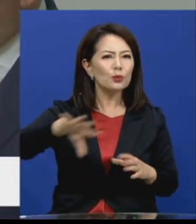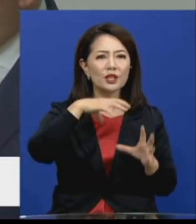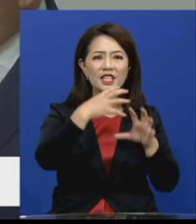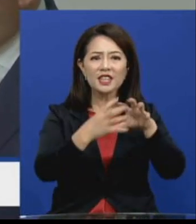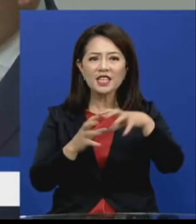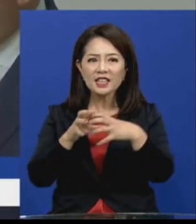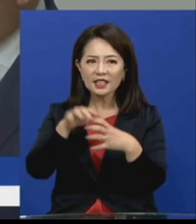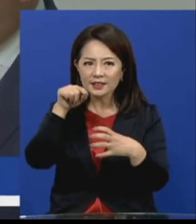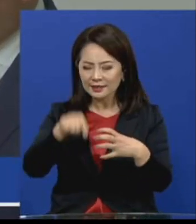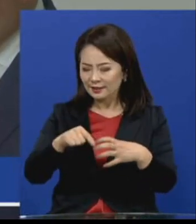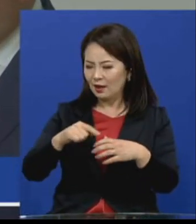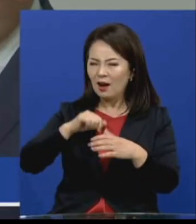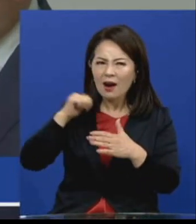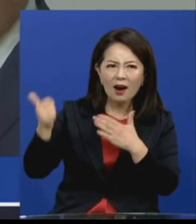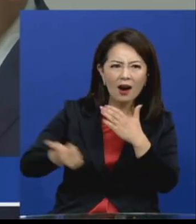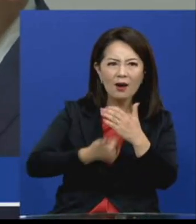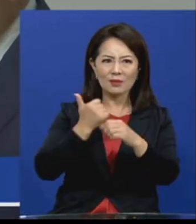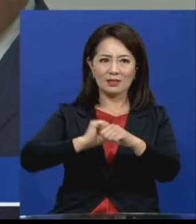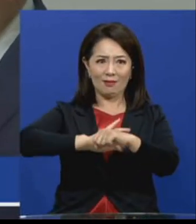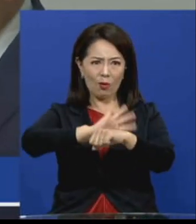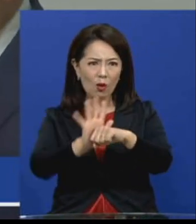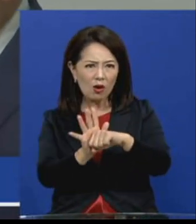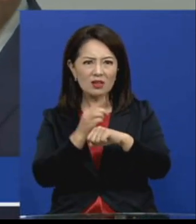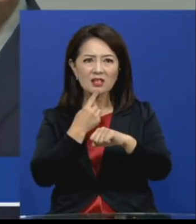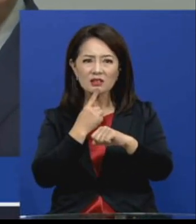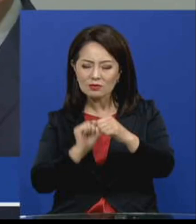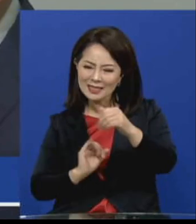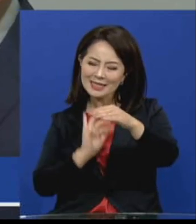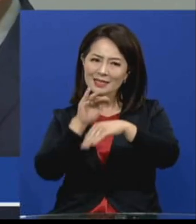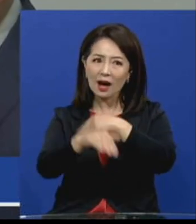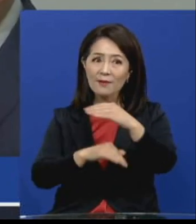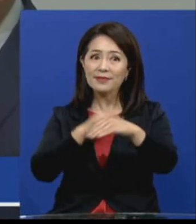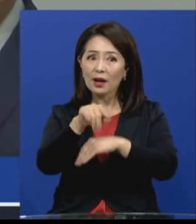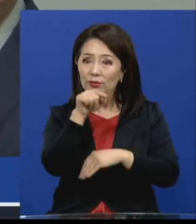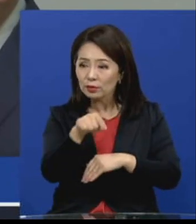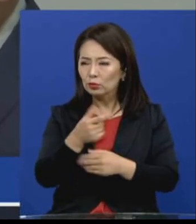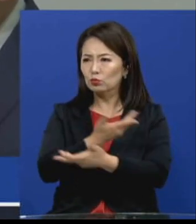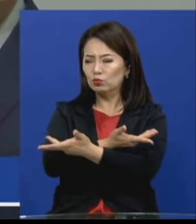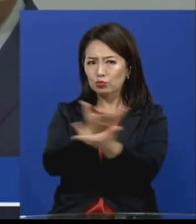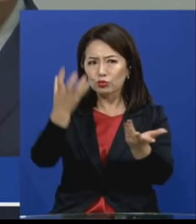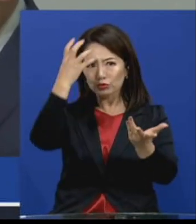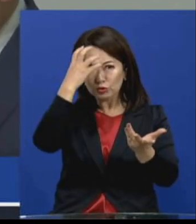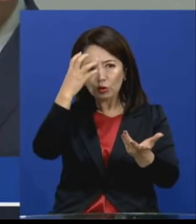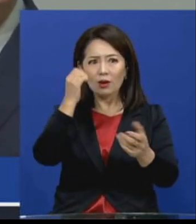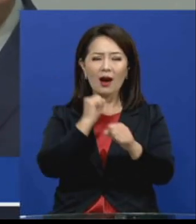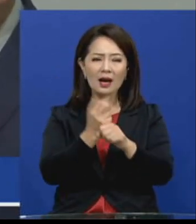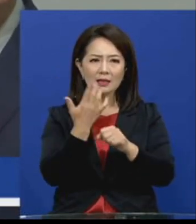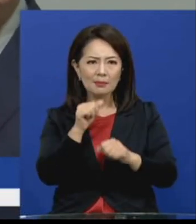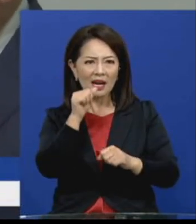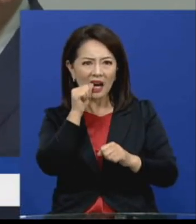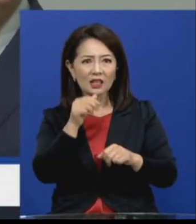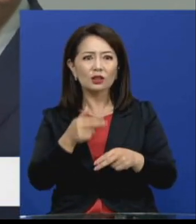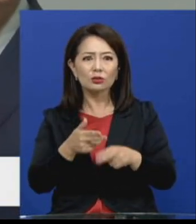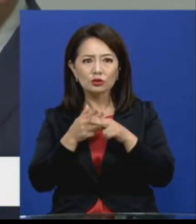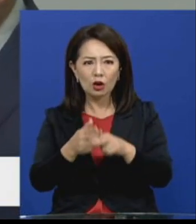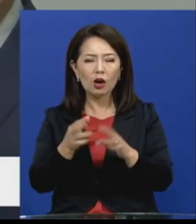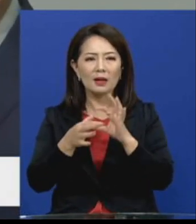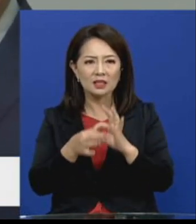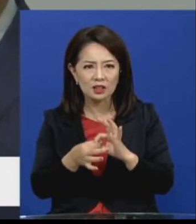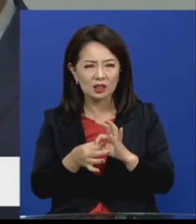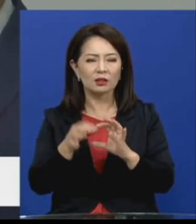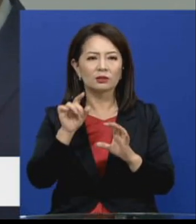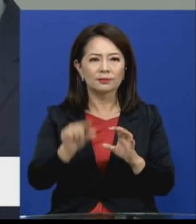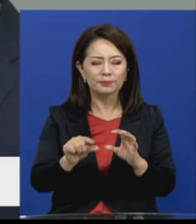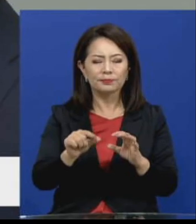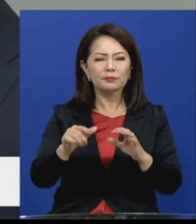хамарсан цар тахлын хүндрэлт нөхцөлийг даван туулахд төр засагтай хард өмнөд та бүхэн ажлын байрыг хадгалснараа үнж